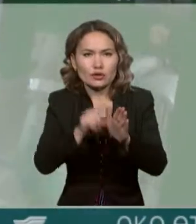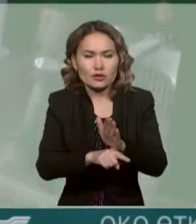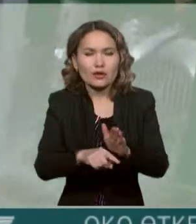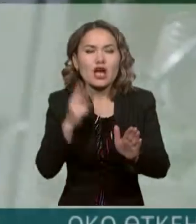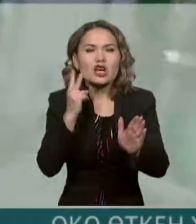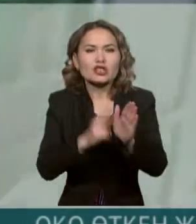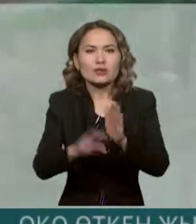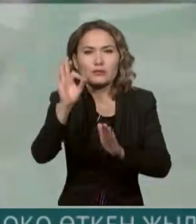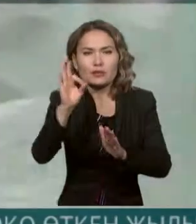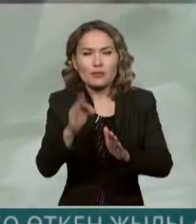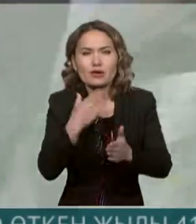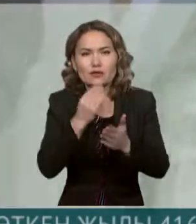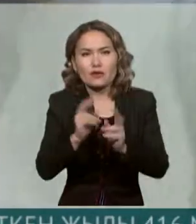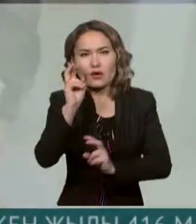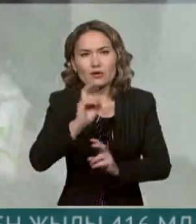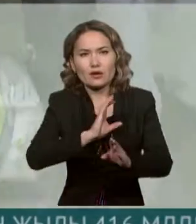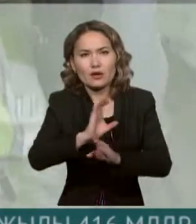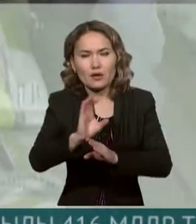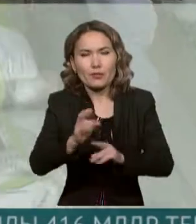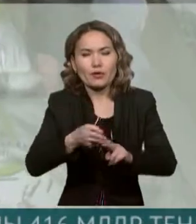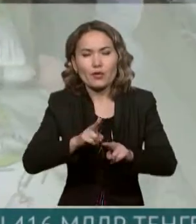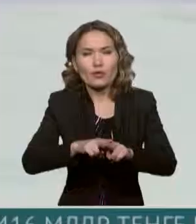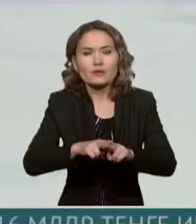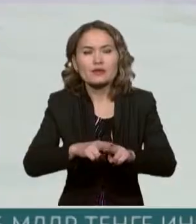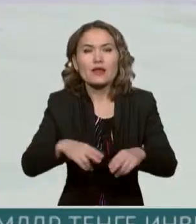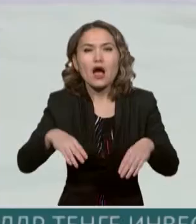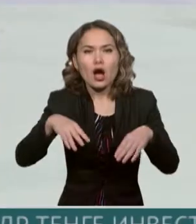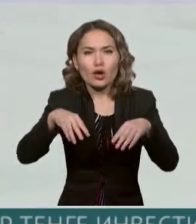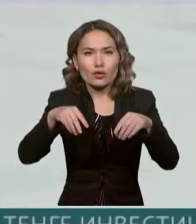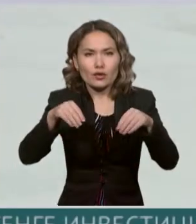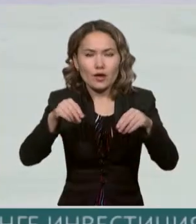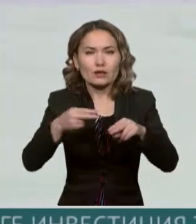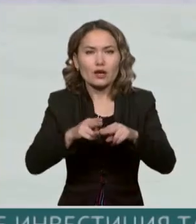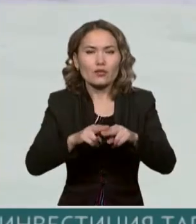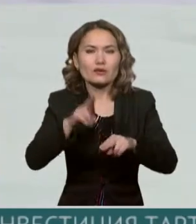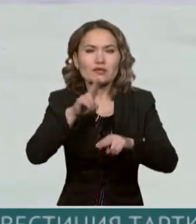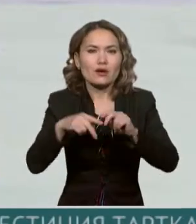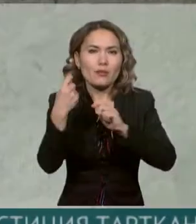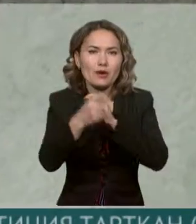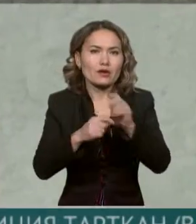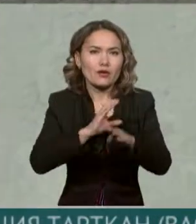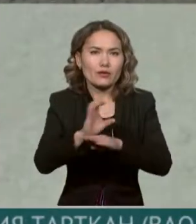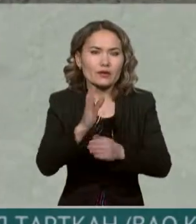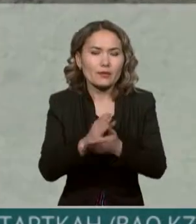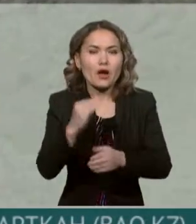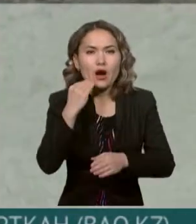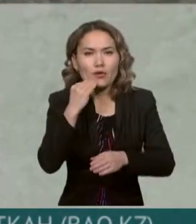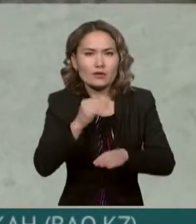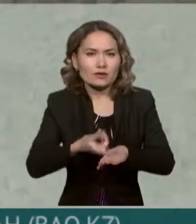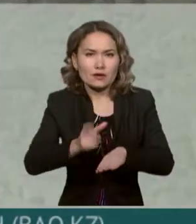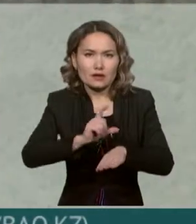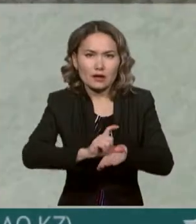шығарылады. Кен өндірісінен қалған құм, минералды ұнтақтар кәдеге жаратылуда. Өнімнің сапасы да жақсы. Басты артықшылығы